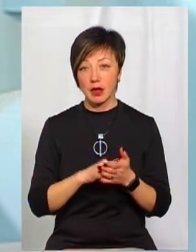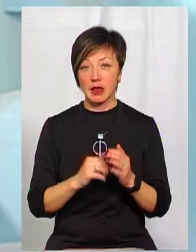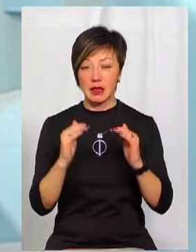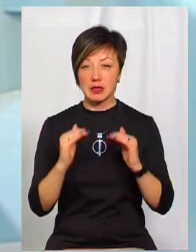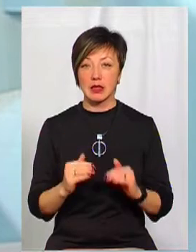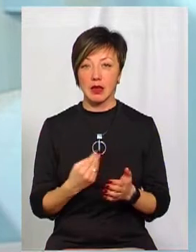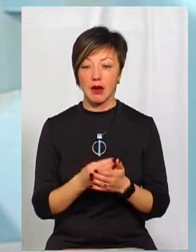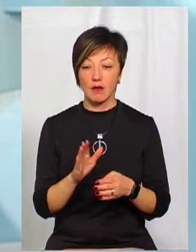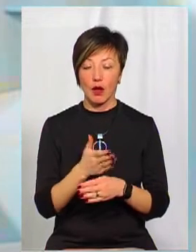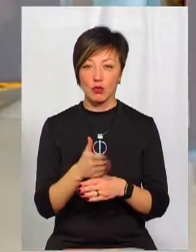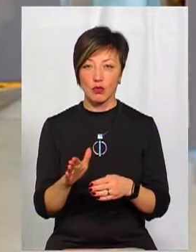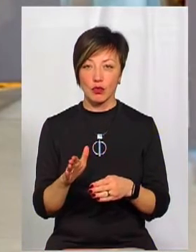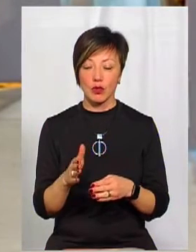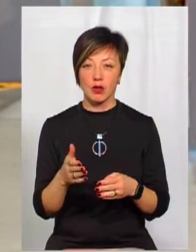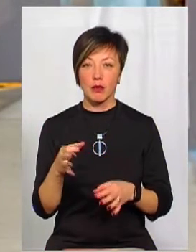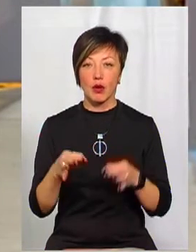природного газу.